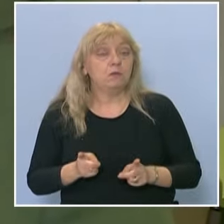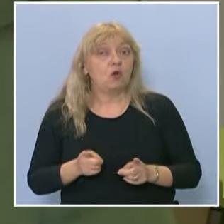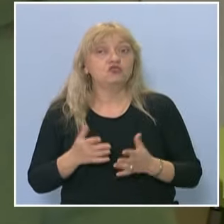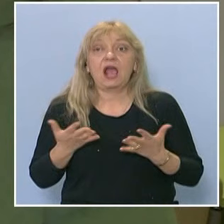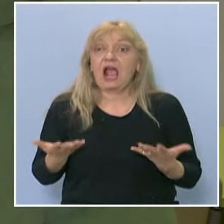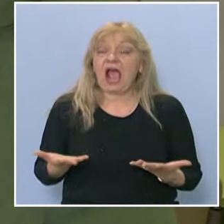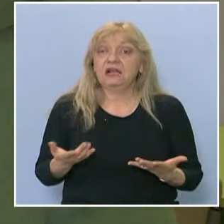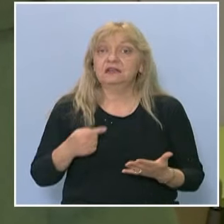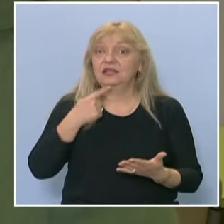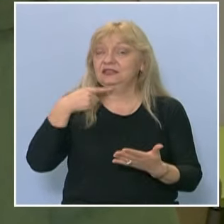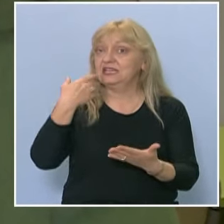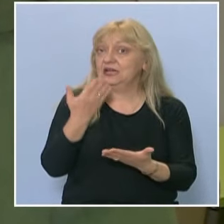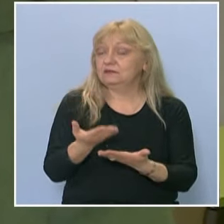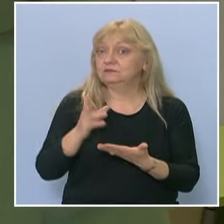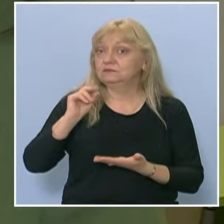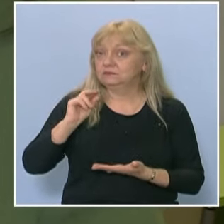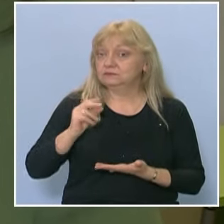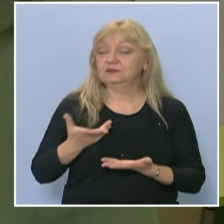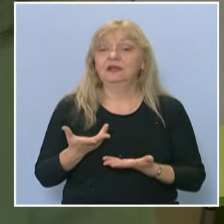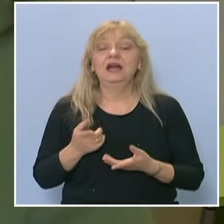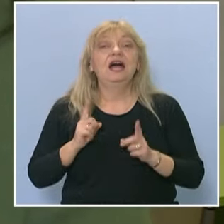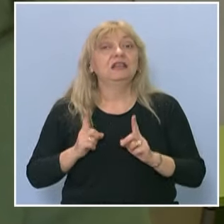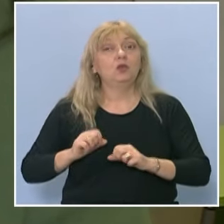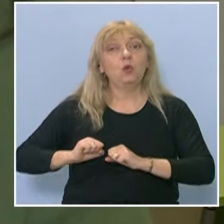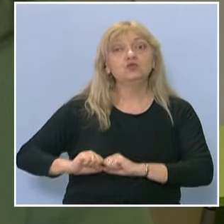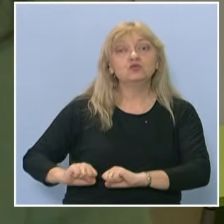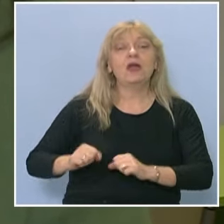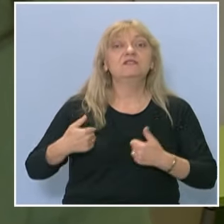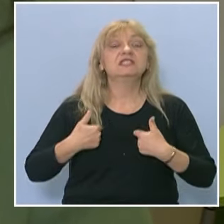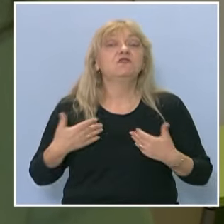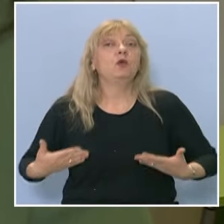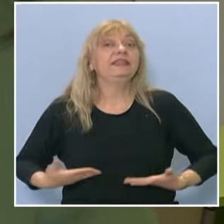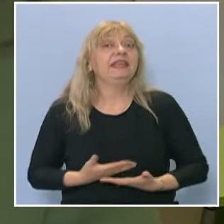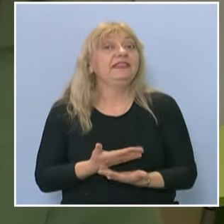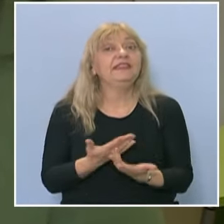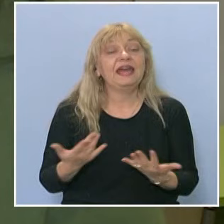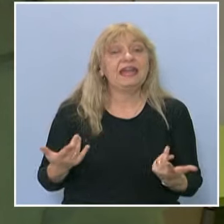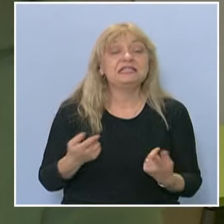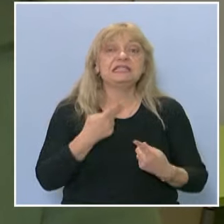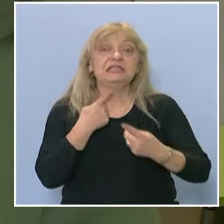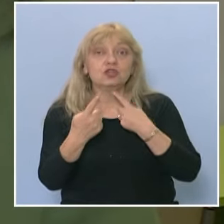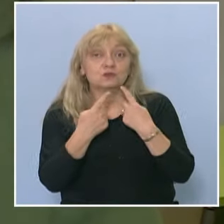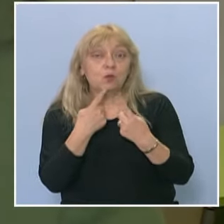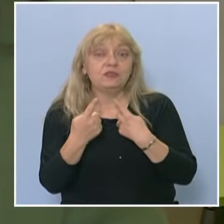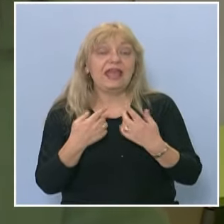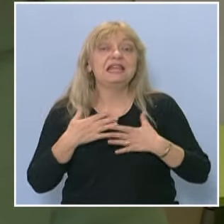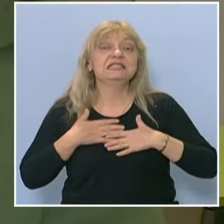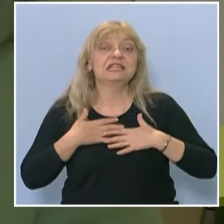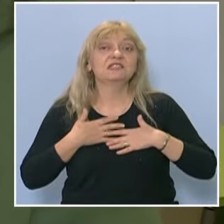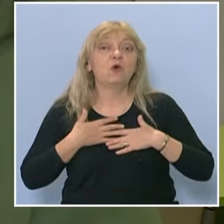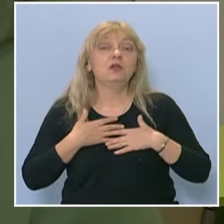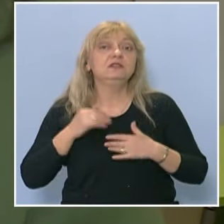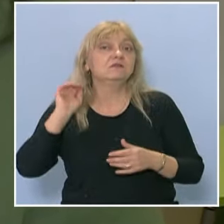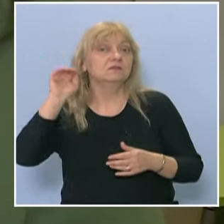изразяват, да могат да отстояват своите интереси, да споделят за своите